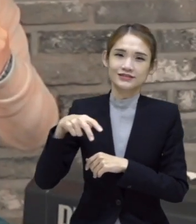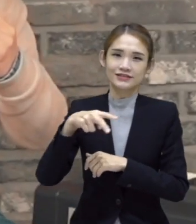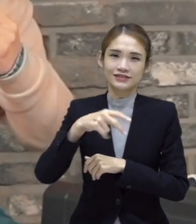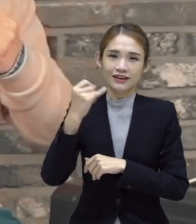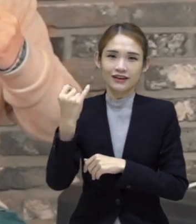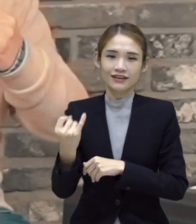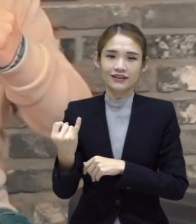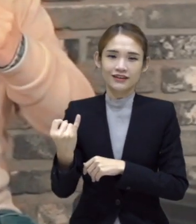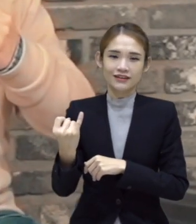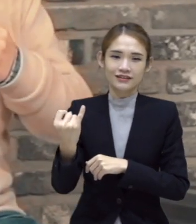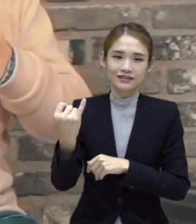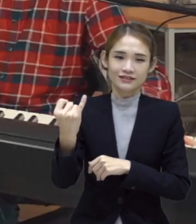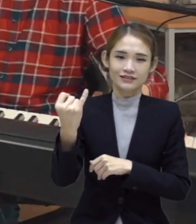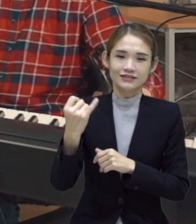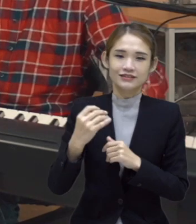있는 그대